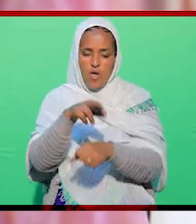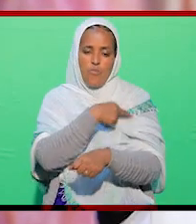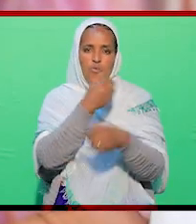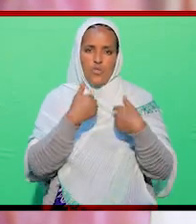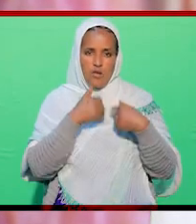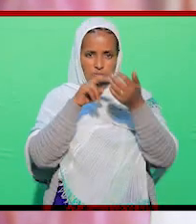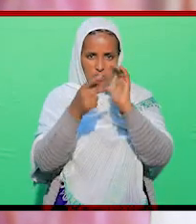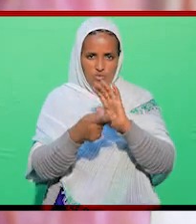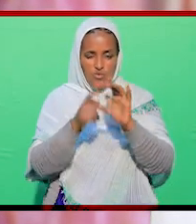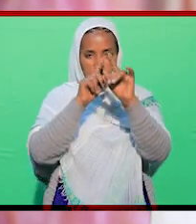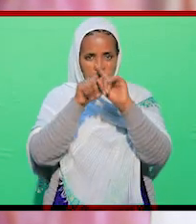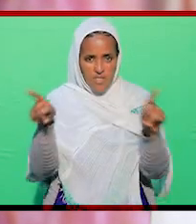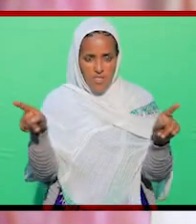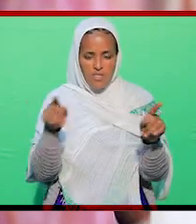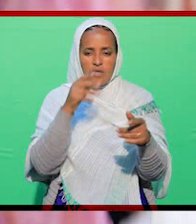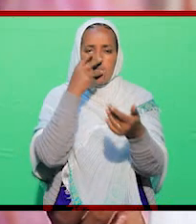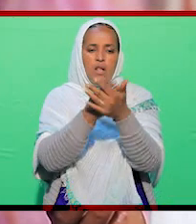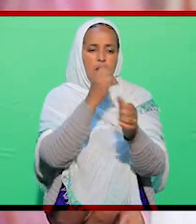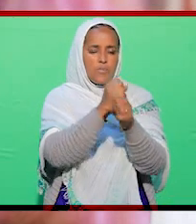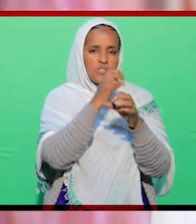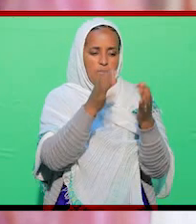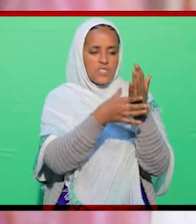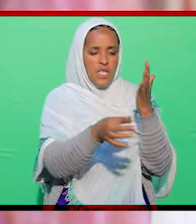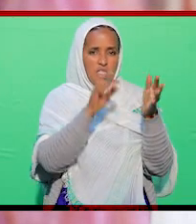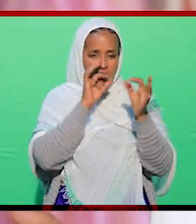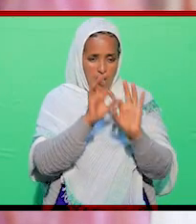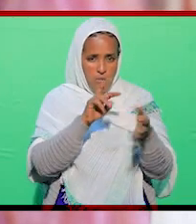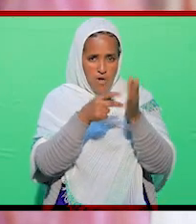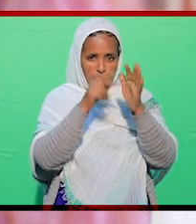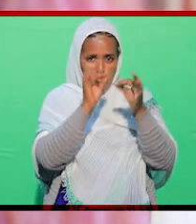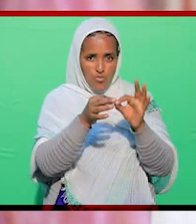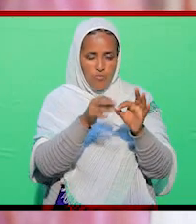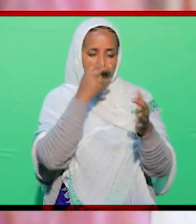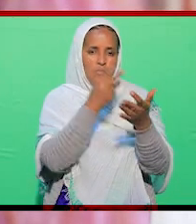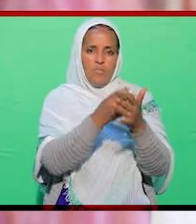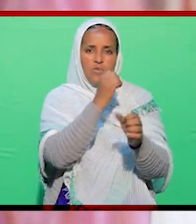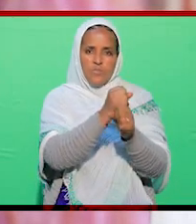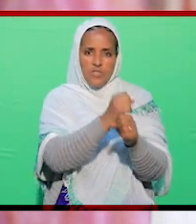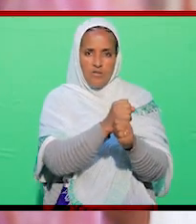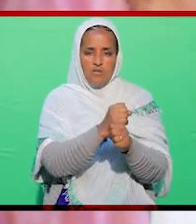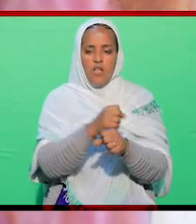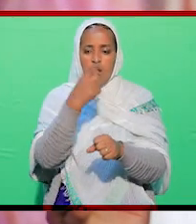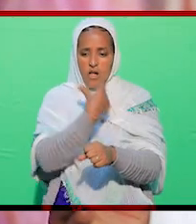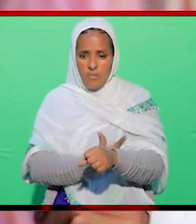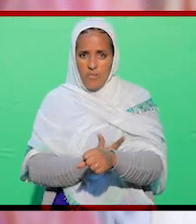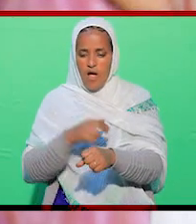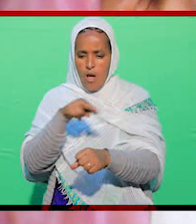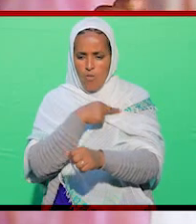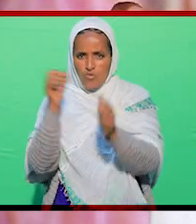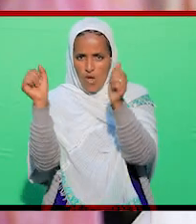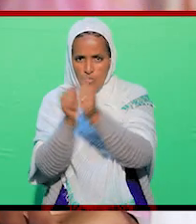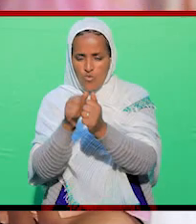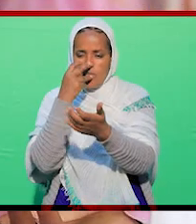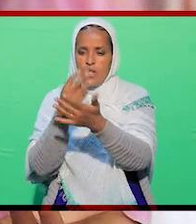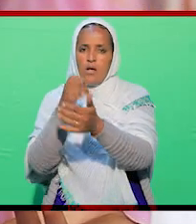ያዙ ማለት ሃይማኖት ነበራቸው ማለት ነው። ነገር ግን ምግባር አልነበራቸውም። ዘይት የለም ማለት ምግባር አልነበራቸውም ነው። ልባሞቹ ግን